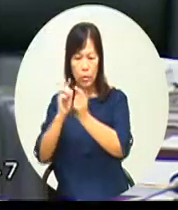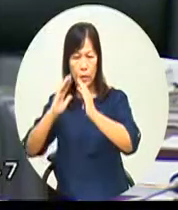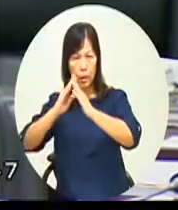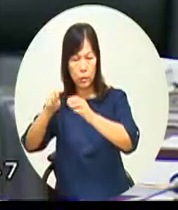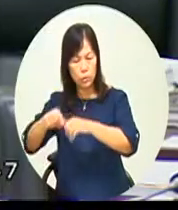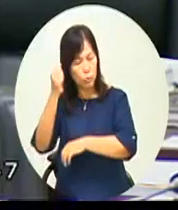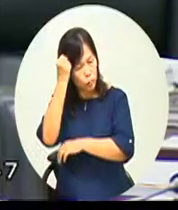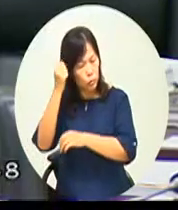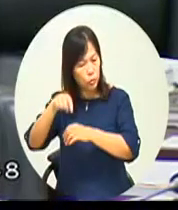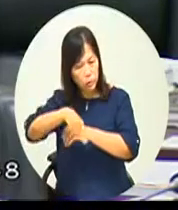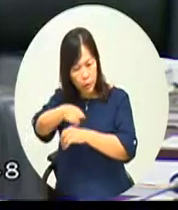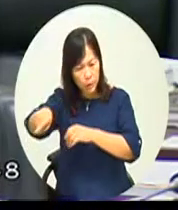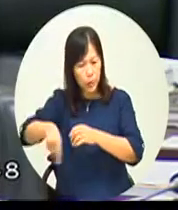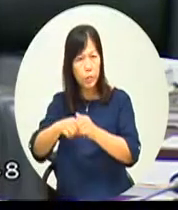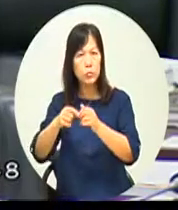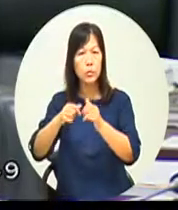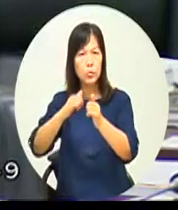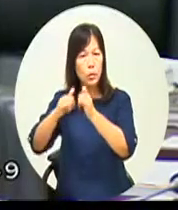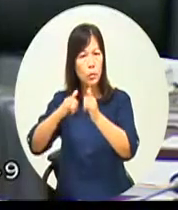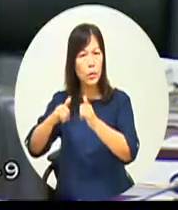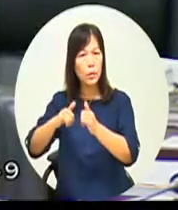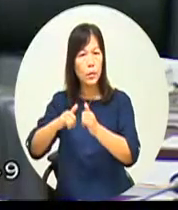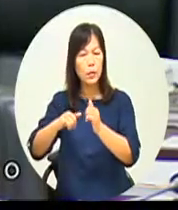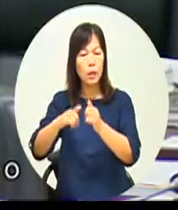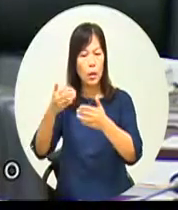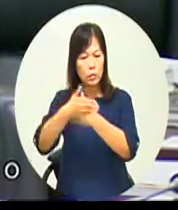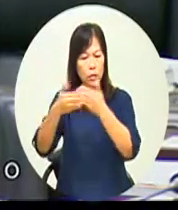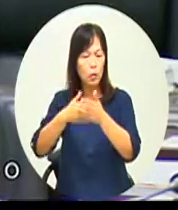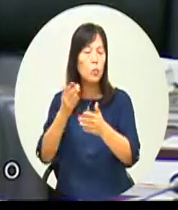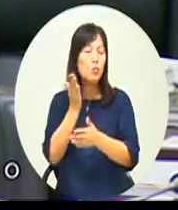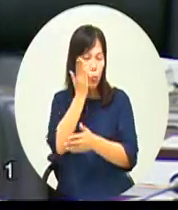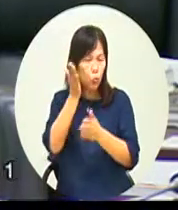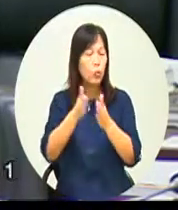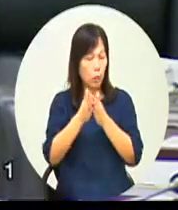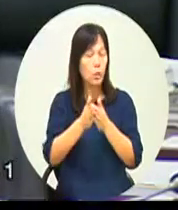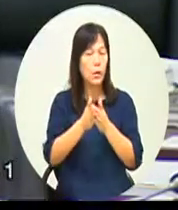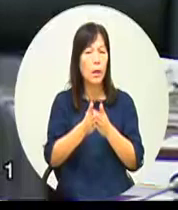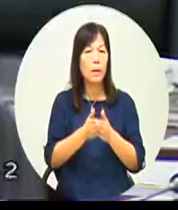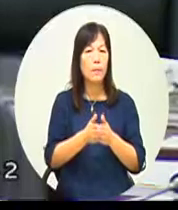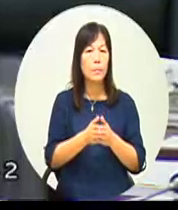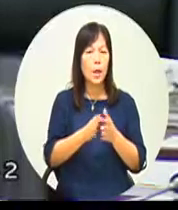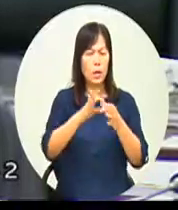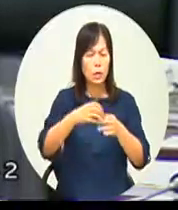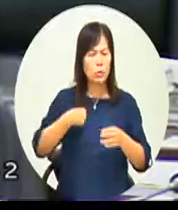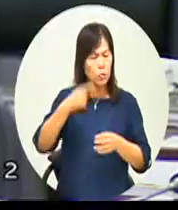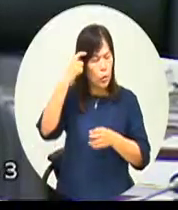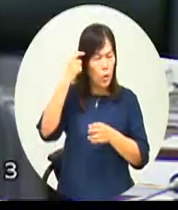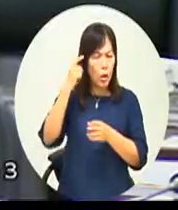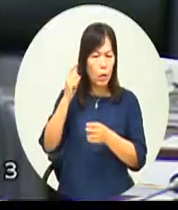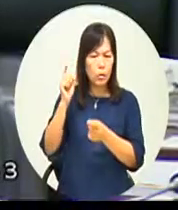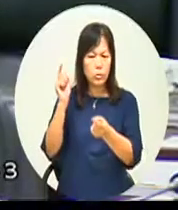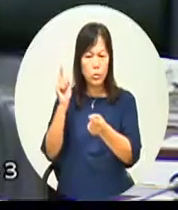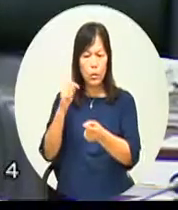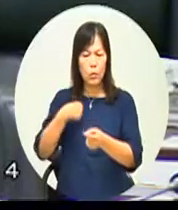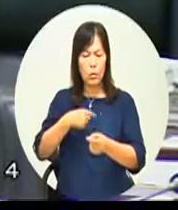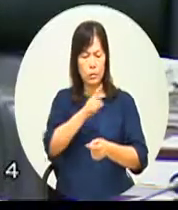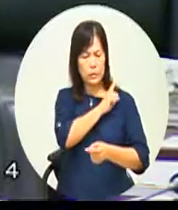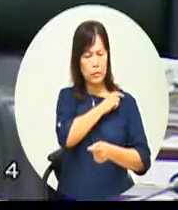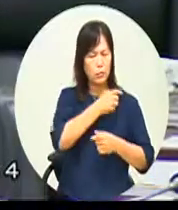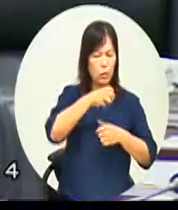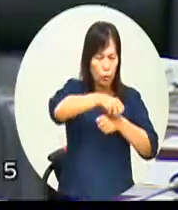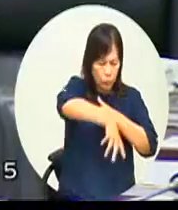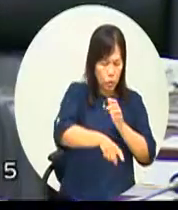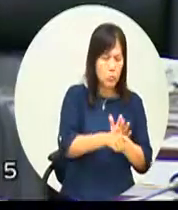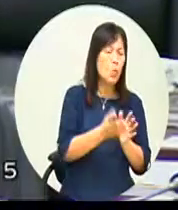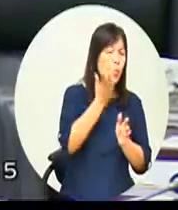住在这个区域里的居民他们的交通的顺畅。 当然， 所以你不能为了牺牲为了你的系统交流道